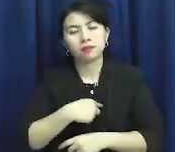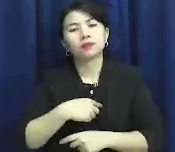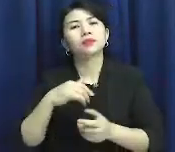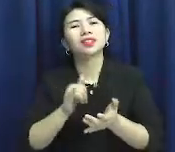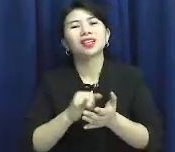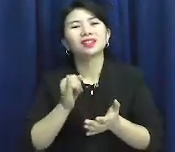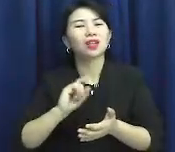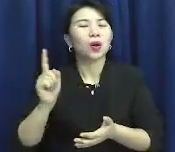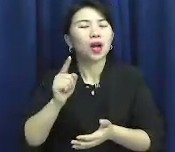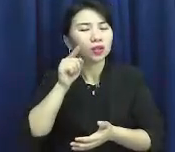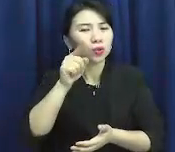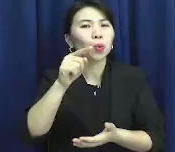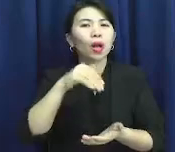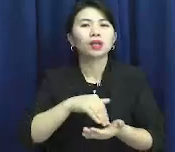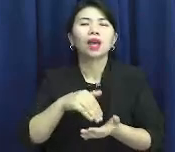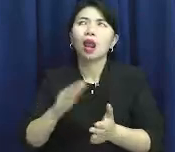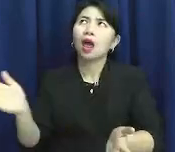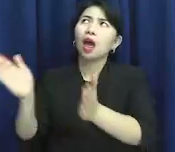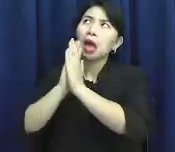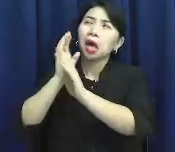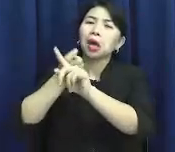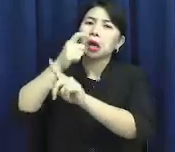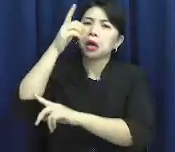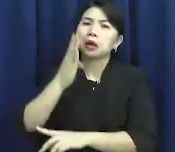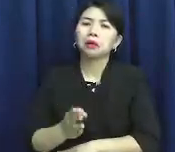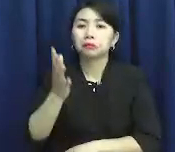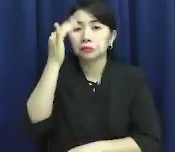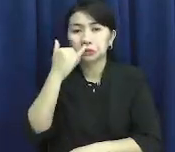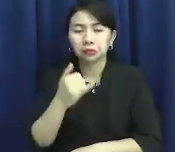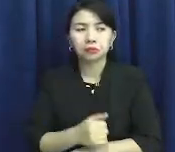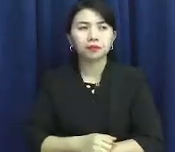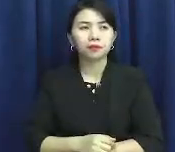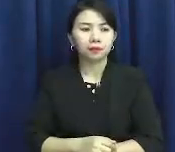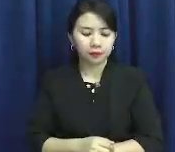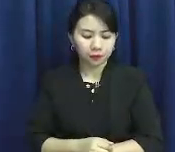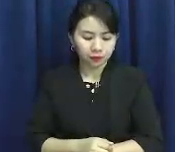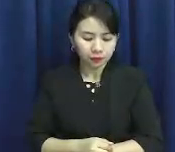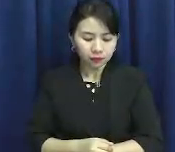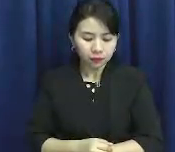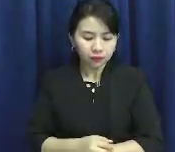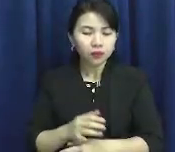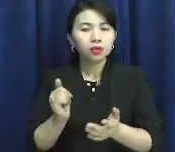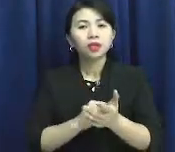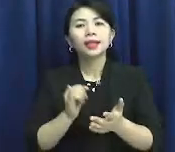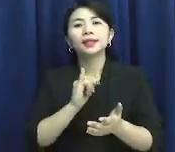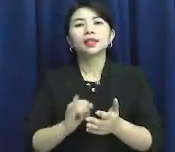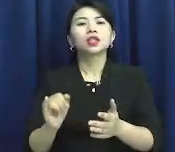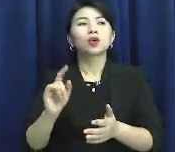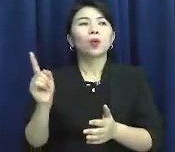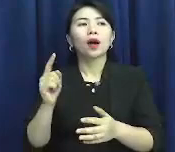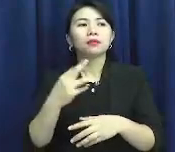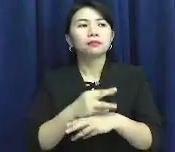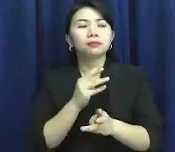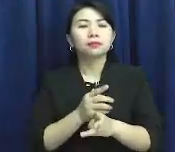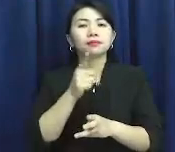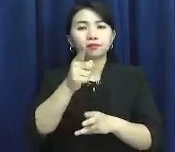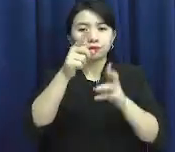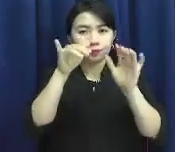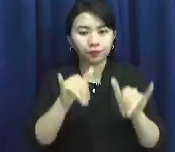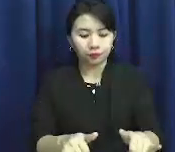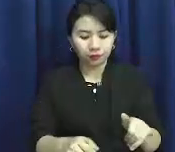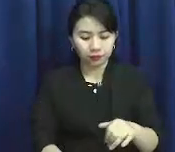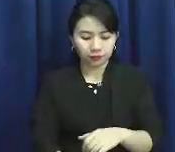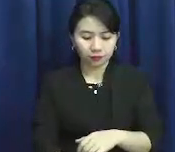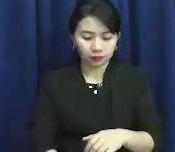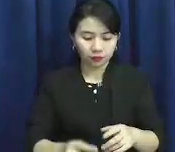dapat na hinihingi natin sa Diyos. Alam nyo kung bakit? Sabi ko nga sa mga, yan yung magpapanatili sa iyong safe this